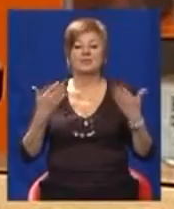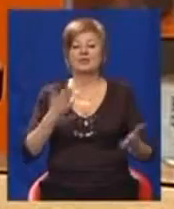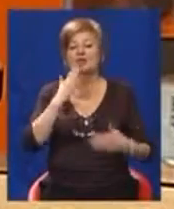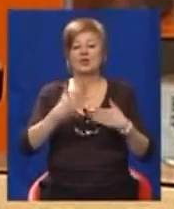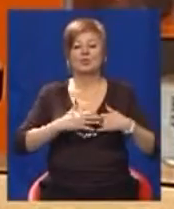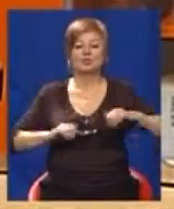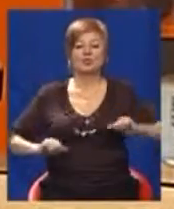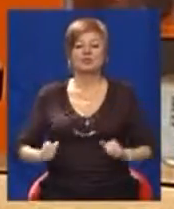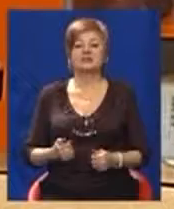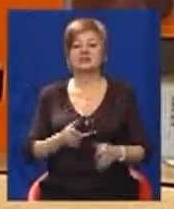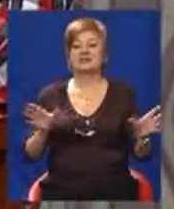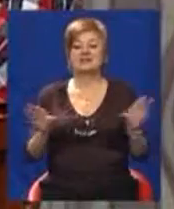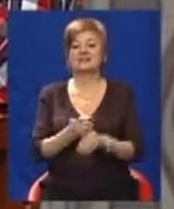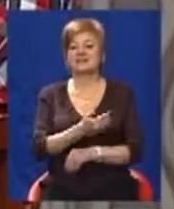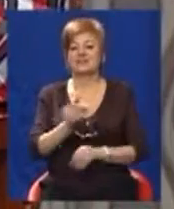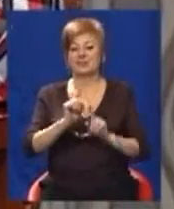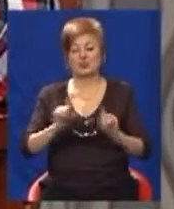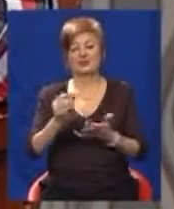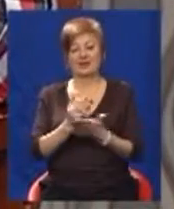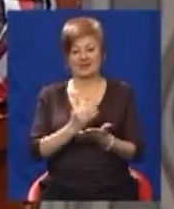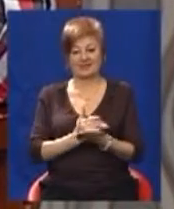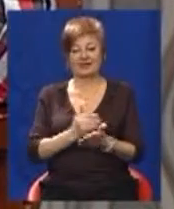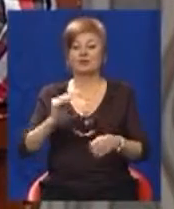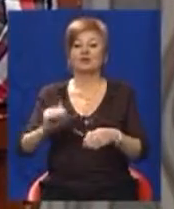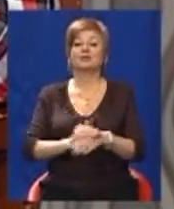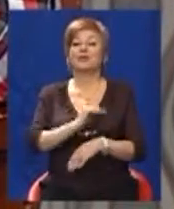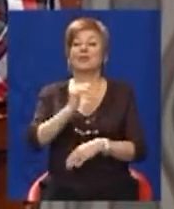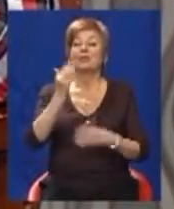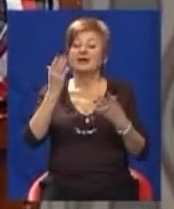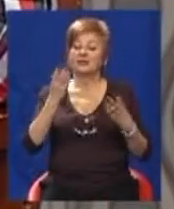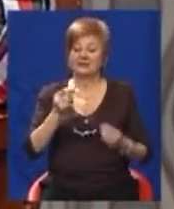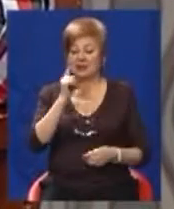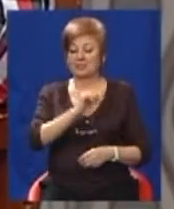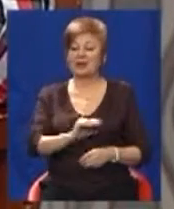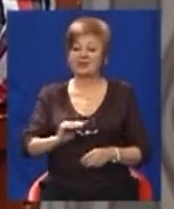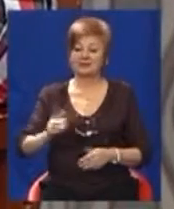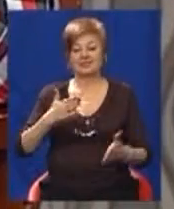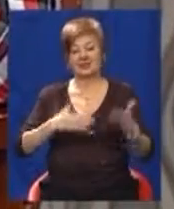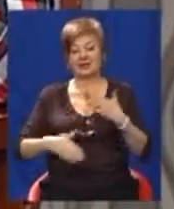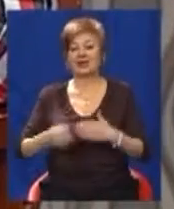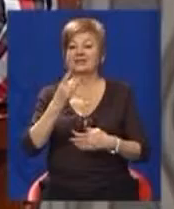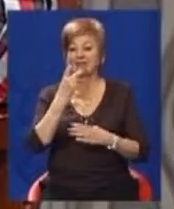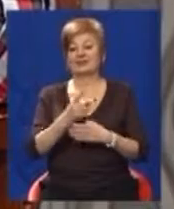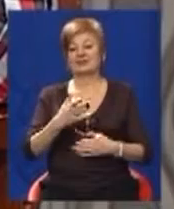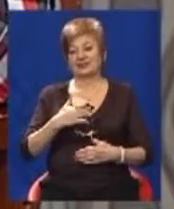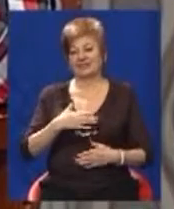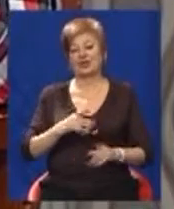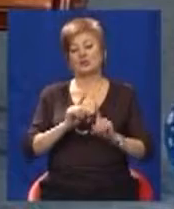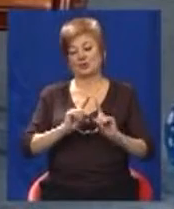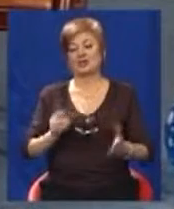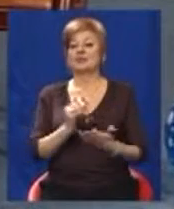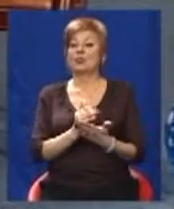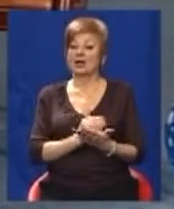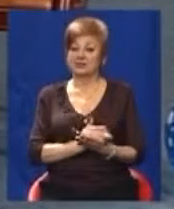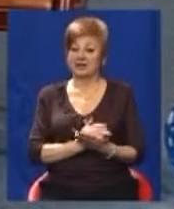любимые друзья, с вами чудесный канал. Доброго дня, маленькі телеглядачі! Ми також раді вітати вас на нашому чудесному